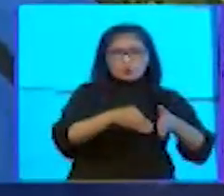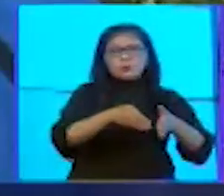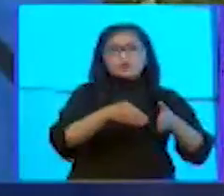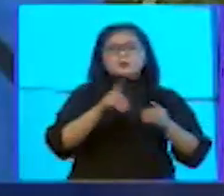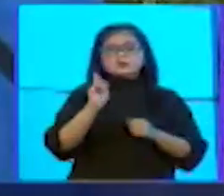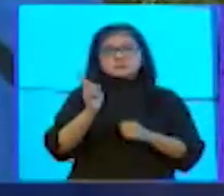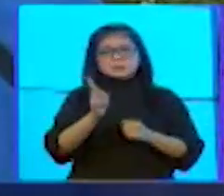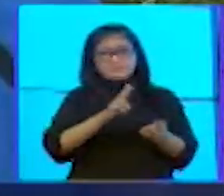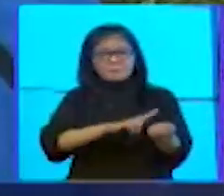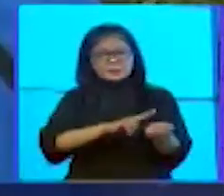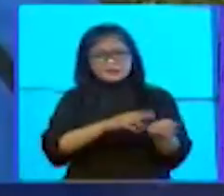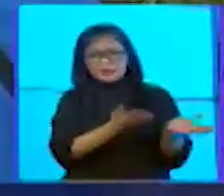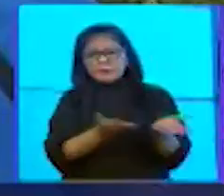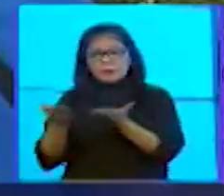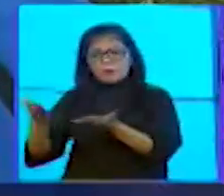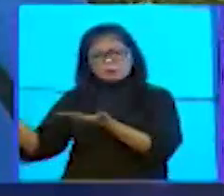kami rujuk, yang bisa kami terima.